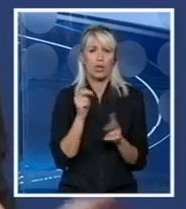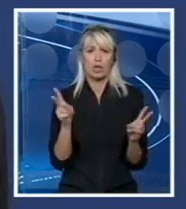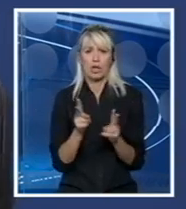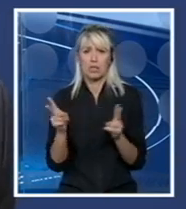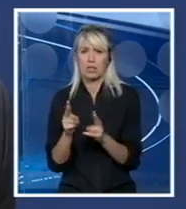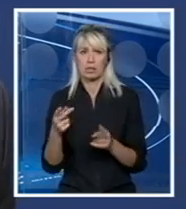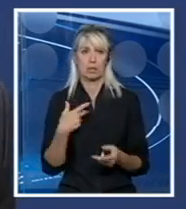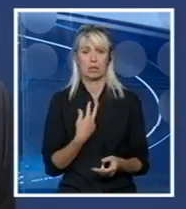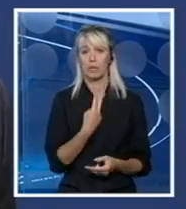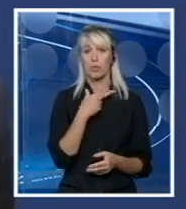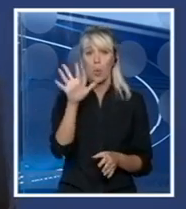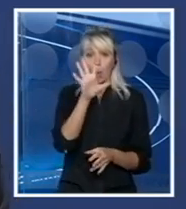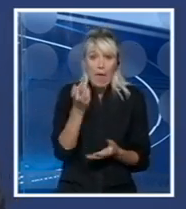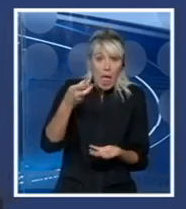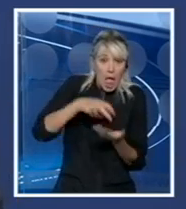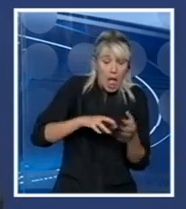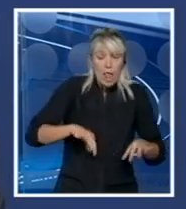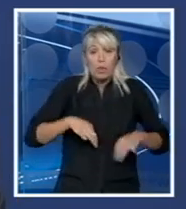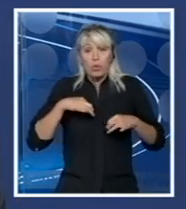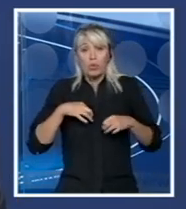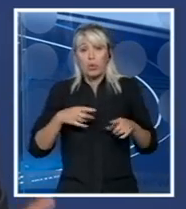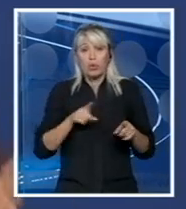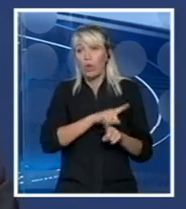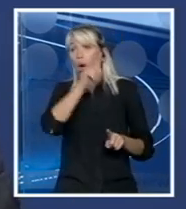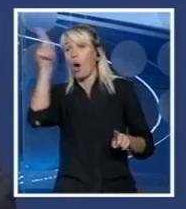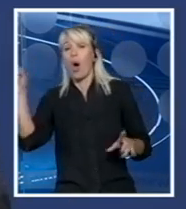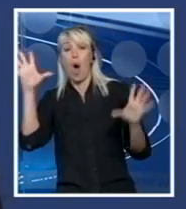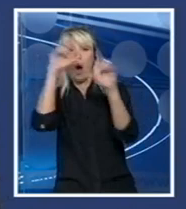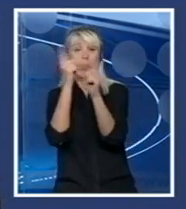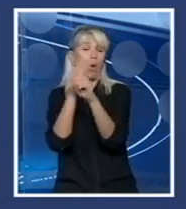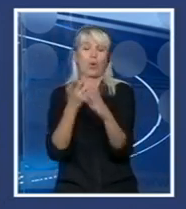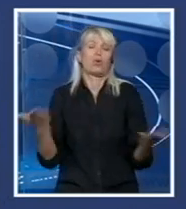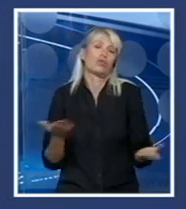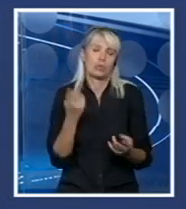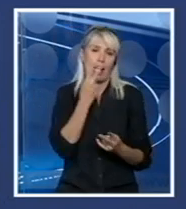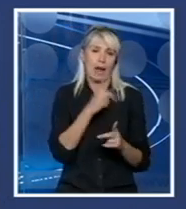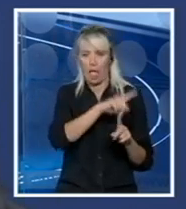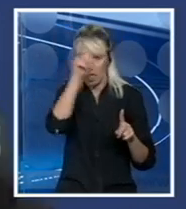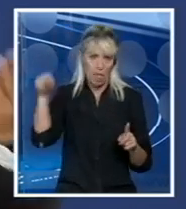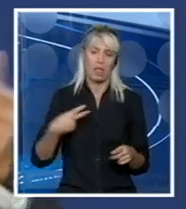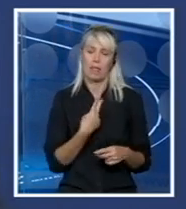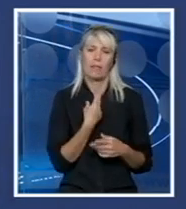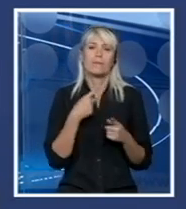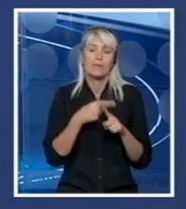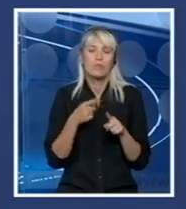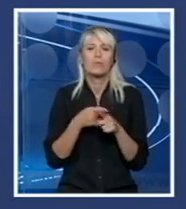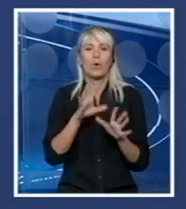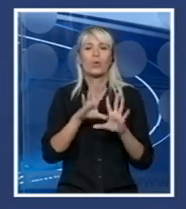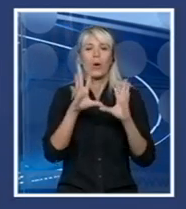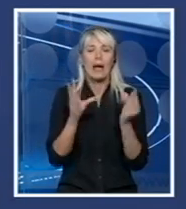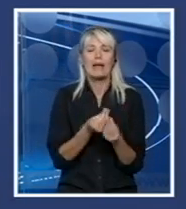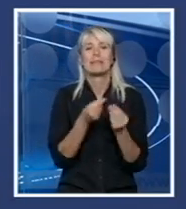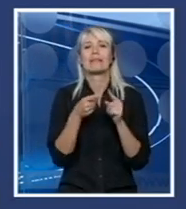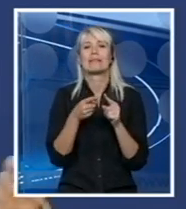krenemo u 5 ujutru da emitujemo, ne bi završili do ponoći. Zato je sve sinhronizovano ono što se radi preko ovih